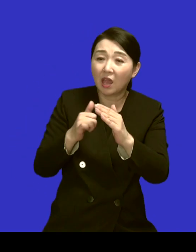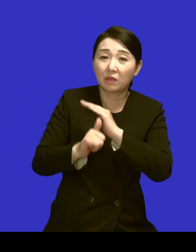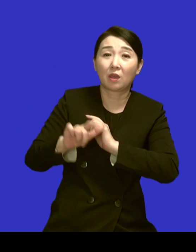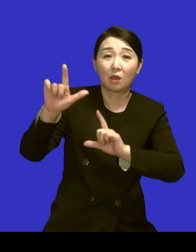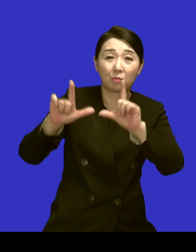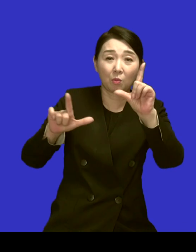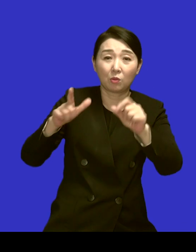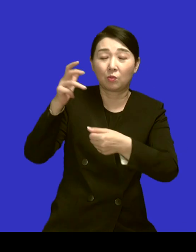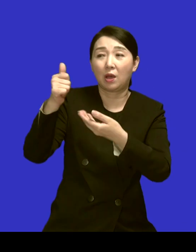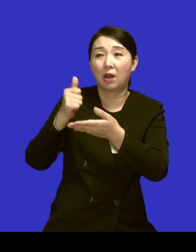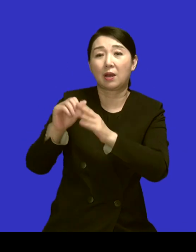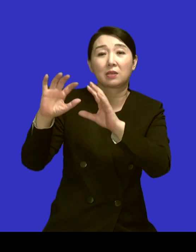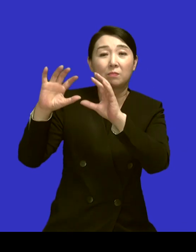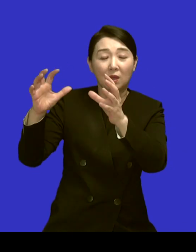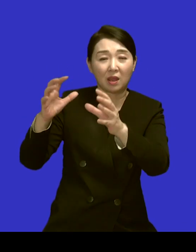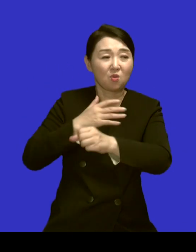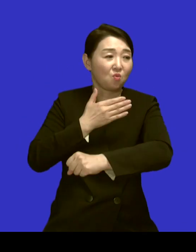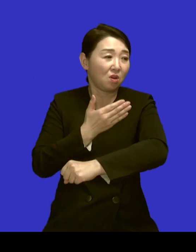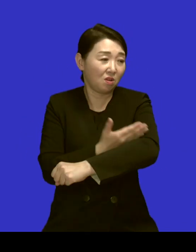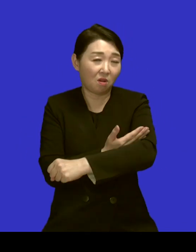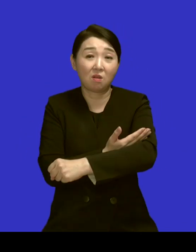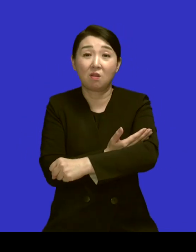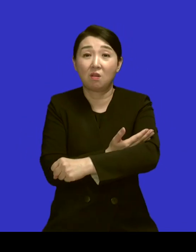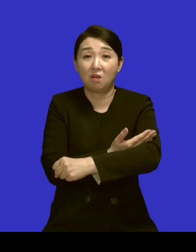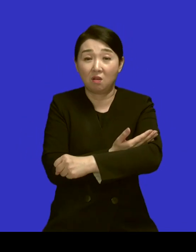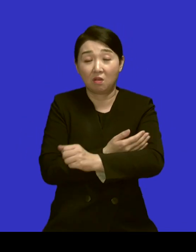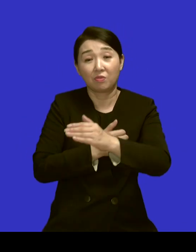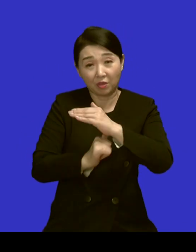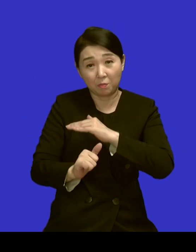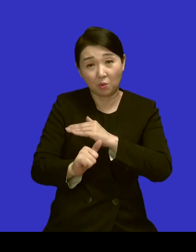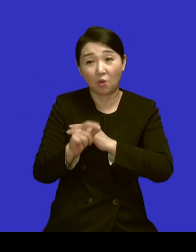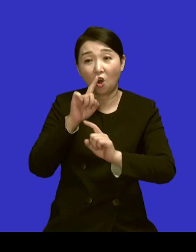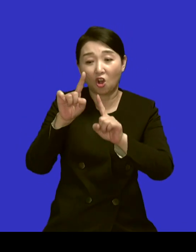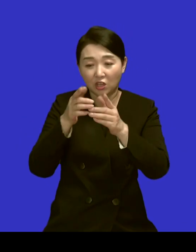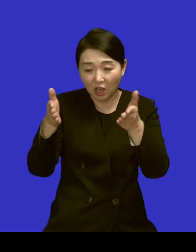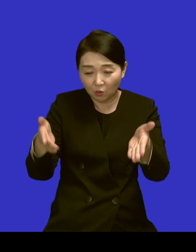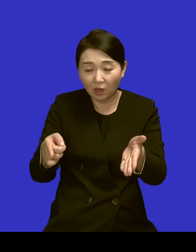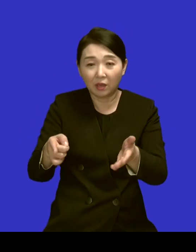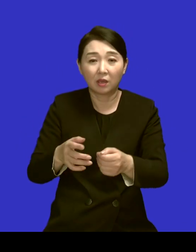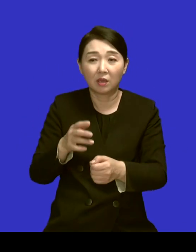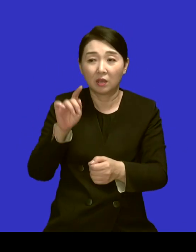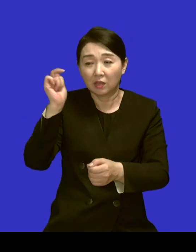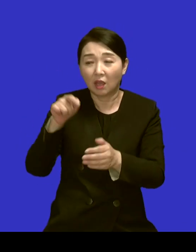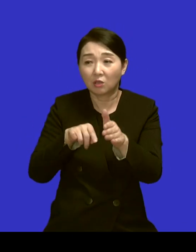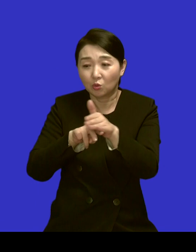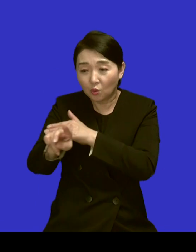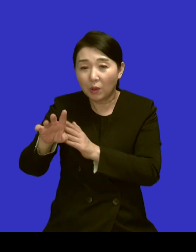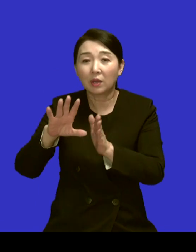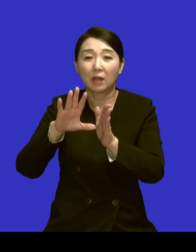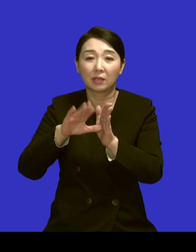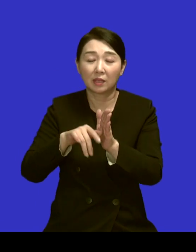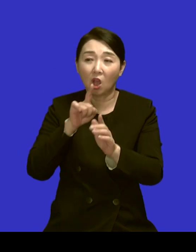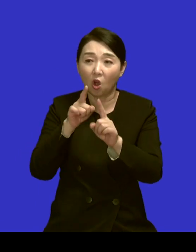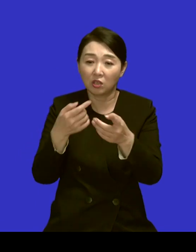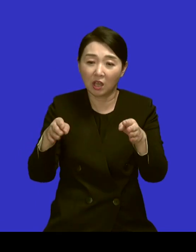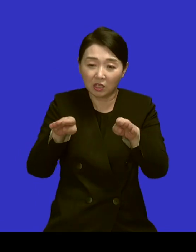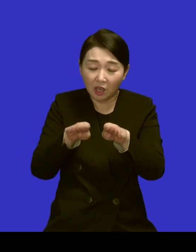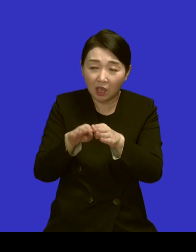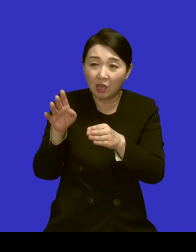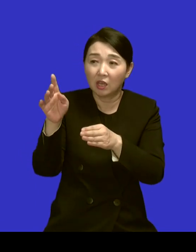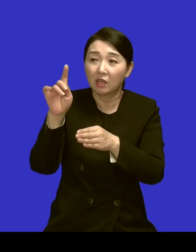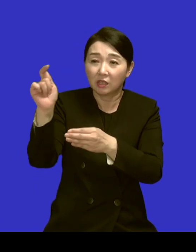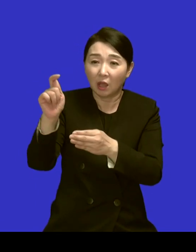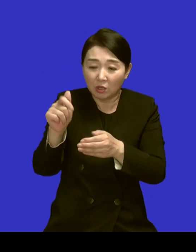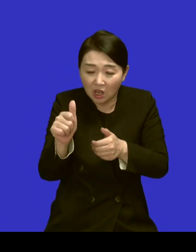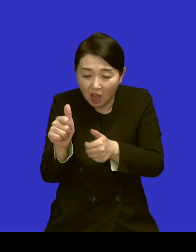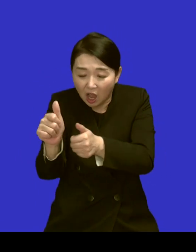하나님 나라의 권력의 상징이었잖아요. 예. 다윗이 도망가는 와중에도 언약궤가 다윗을 쫓아와 준다는